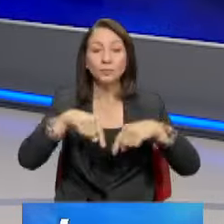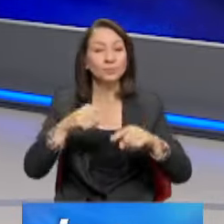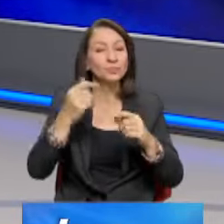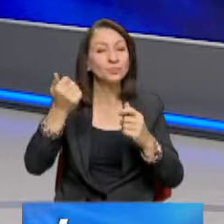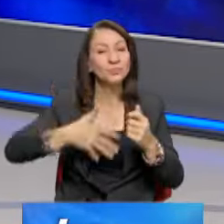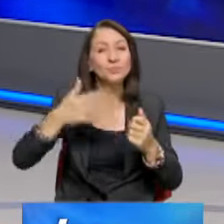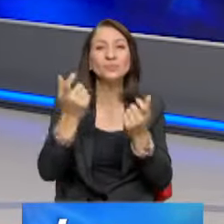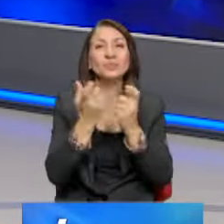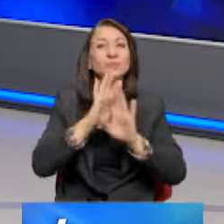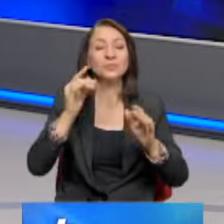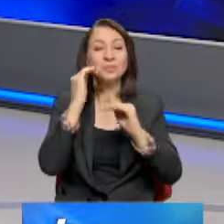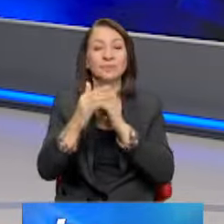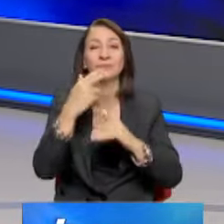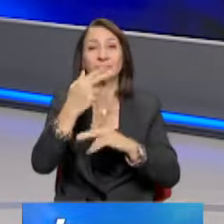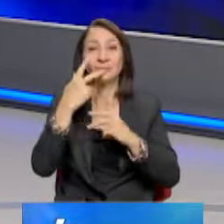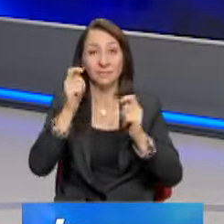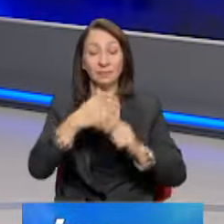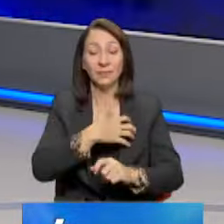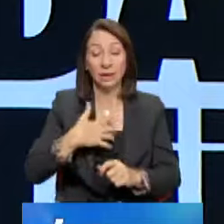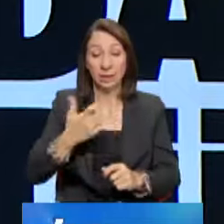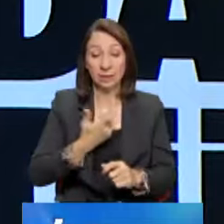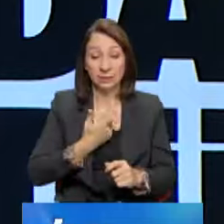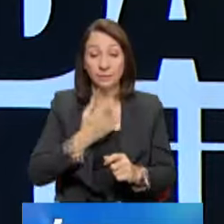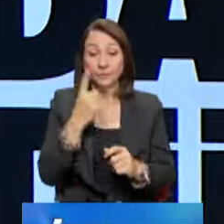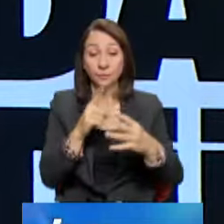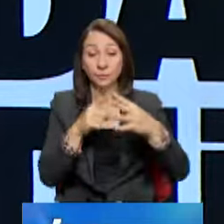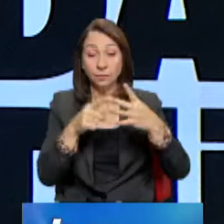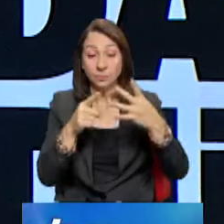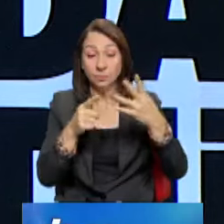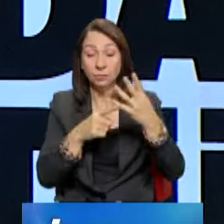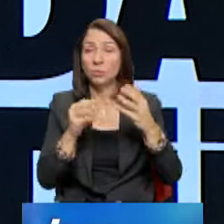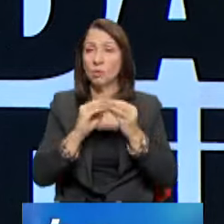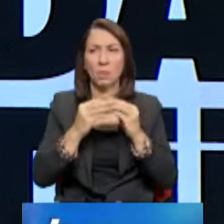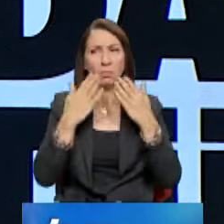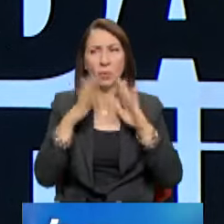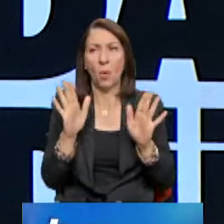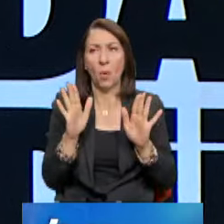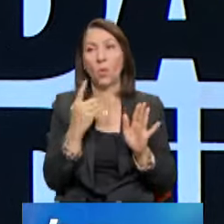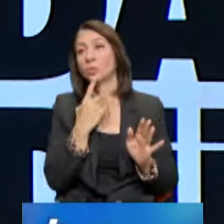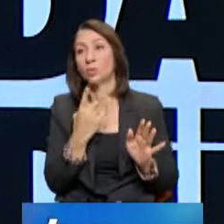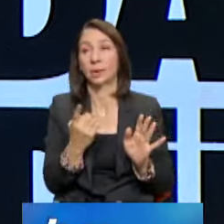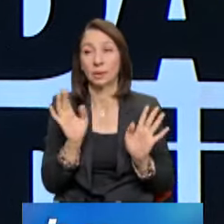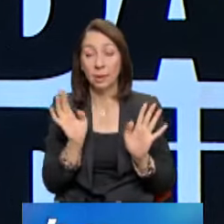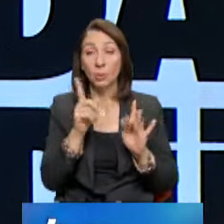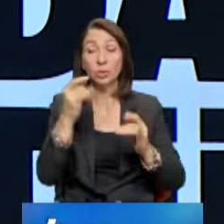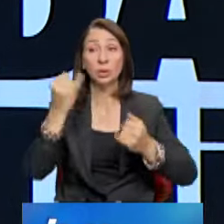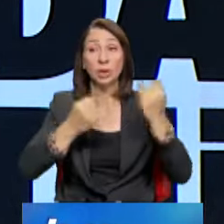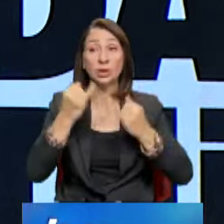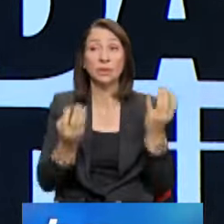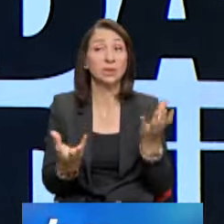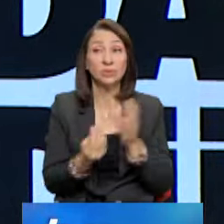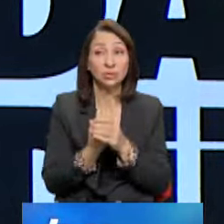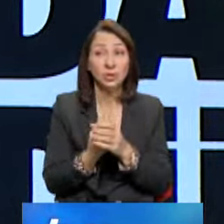sonrası millete sesleniş konuşmasında anayasanın ilk 4 maddesiyle sorunları olmadığını söyledi. Bu tartışma nereden